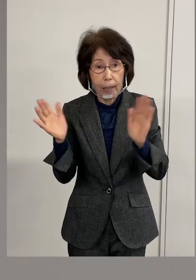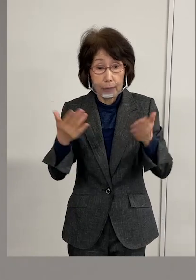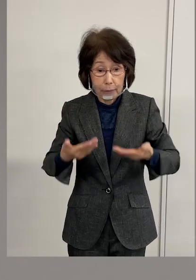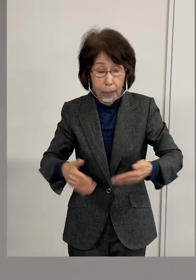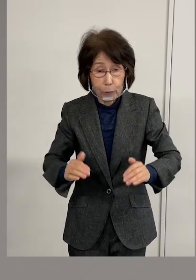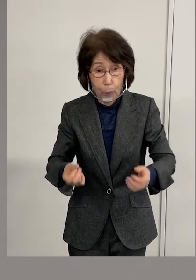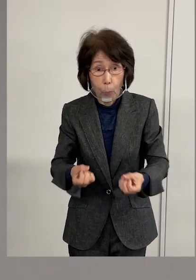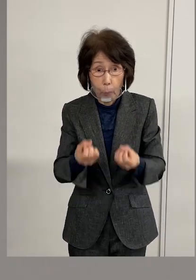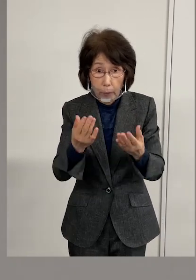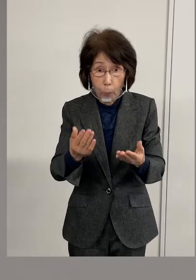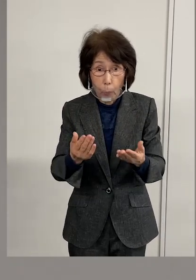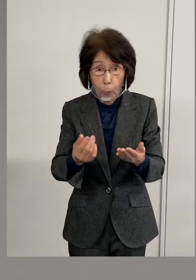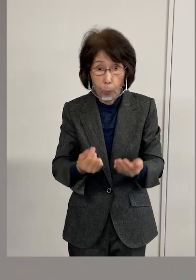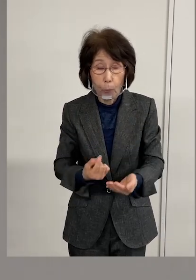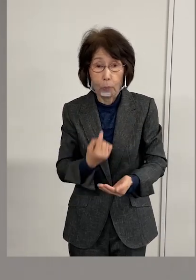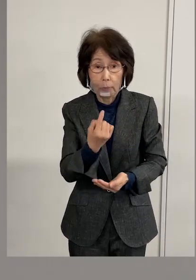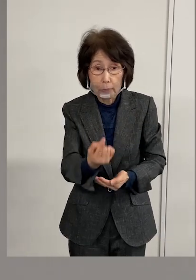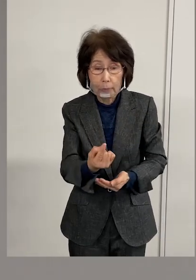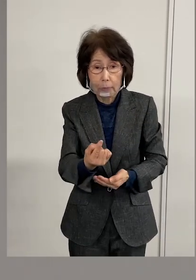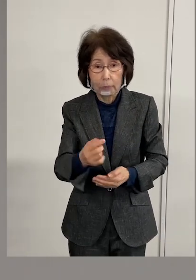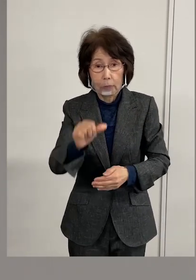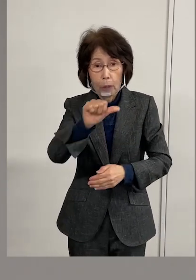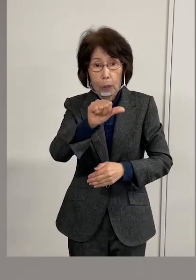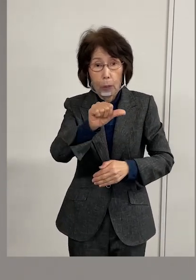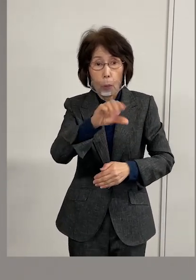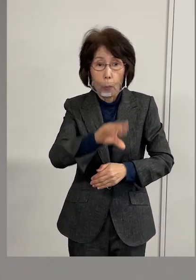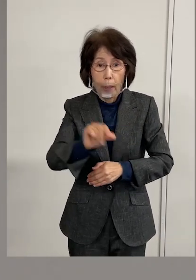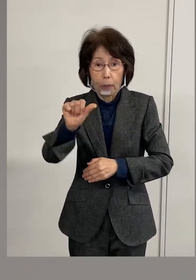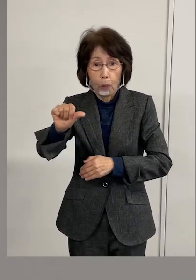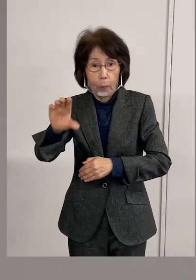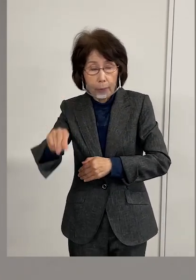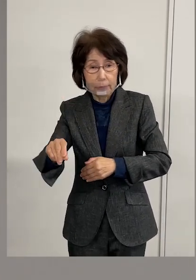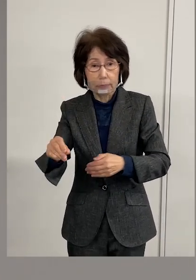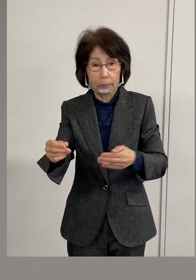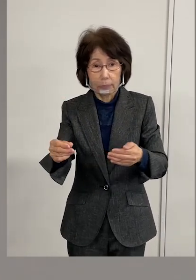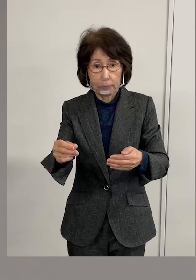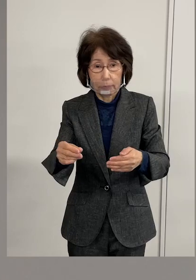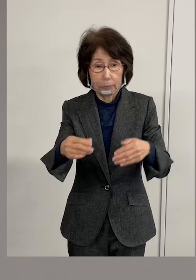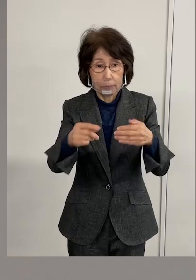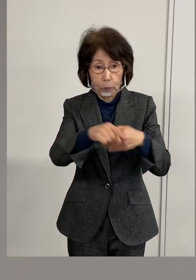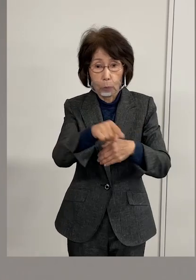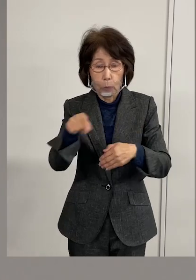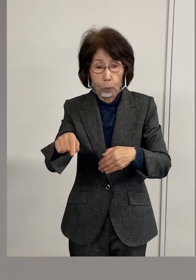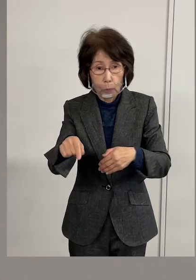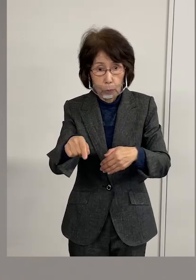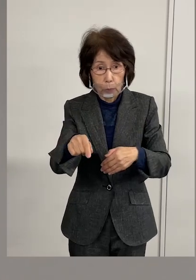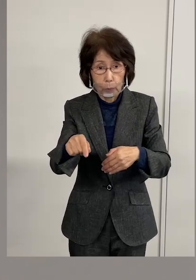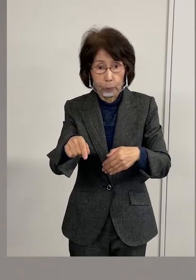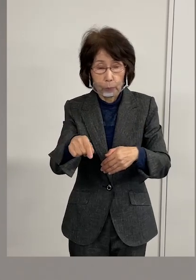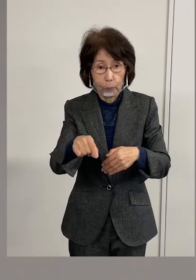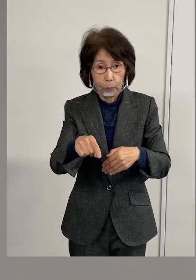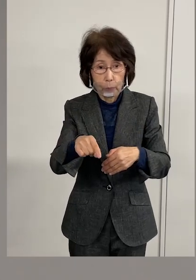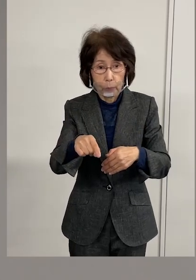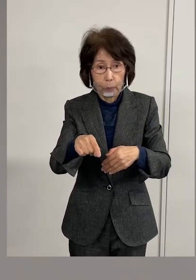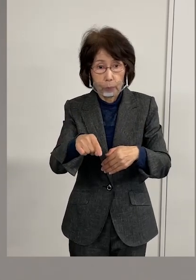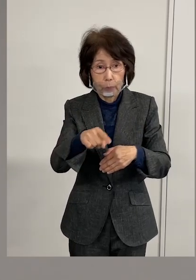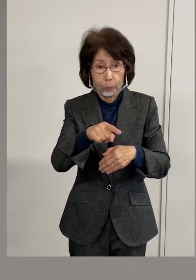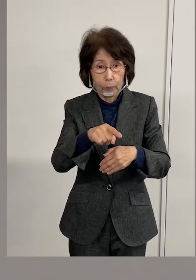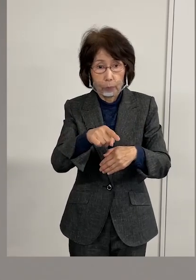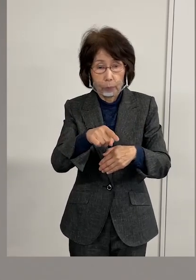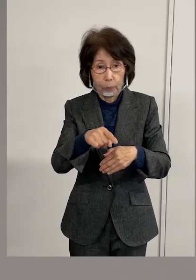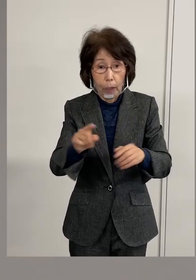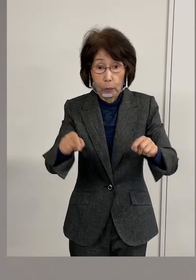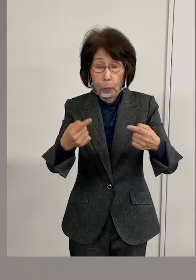して、この場合5万円、5万円、それぞれ段階において給付する形になりますが、こういう形